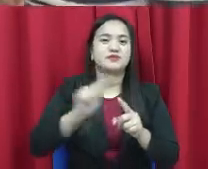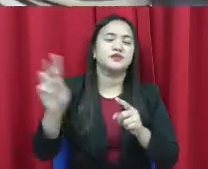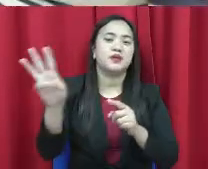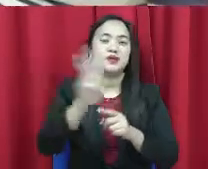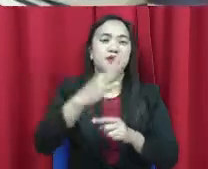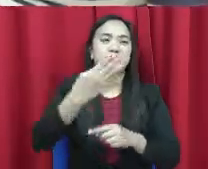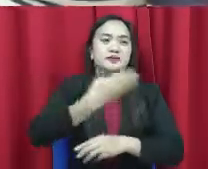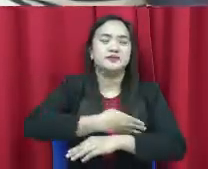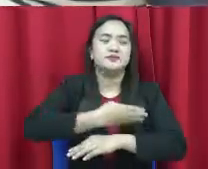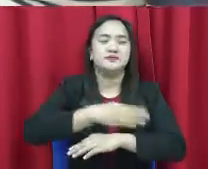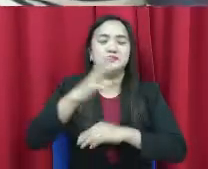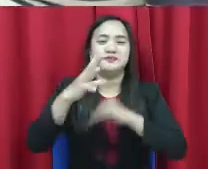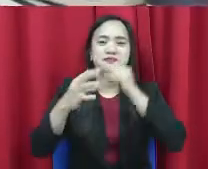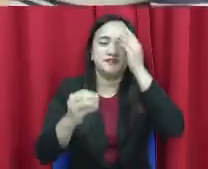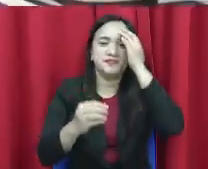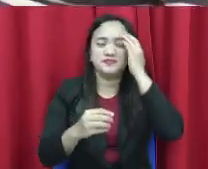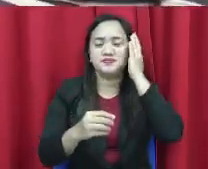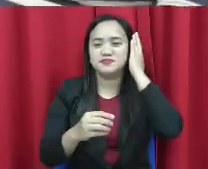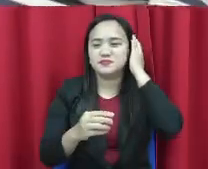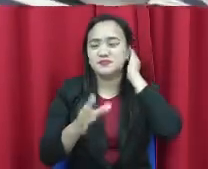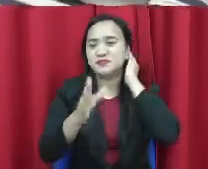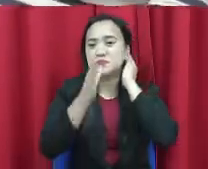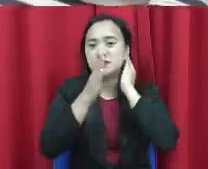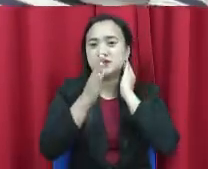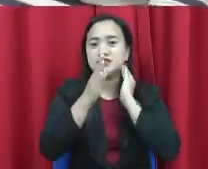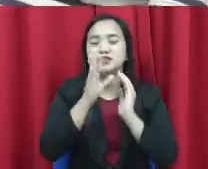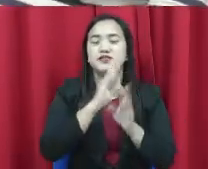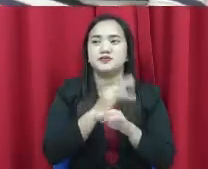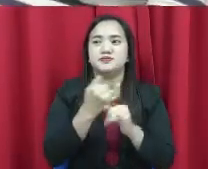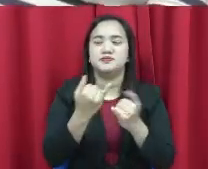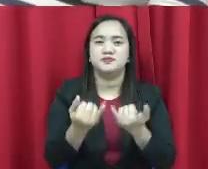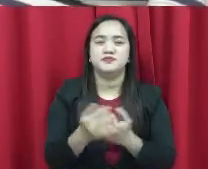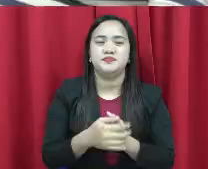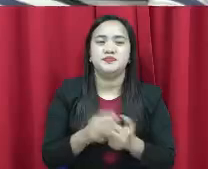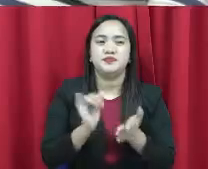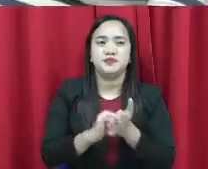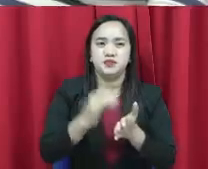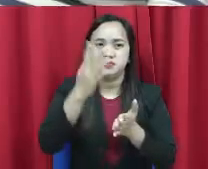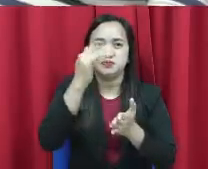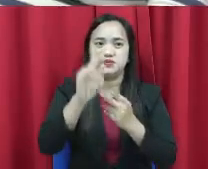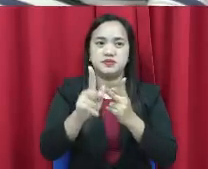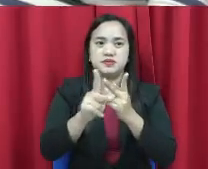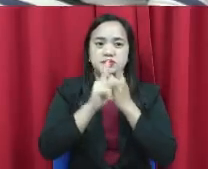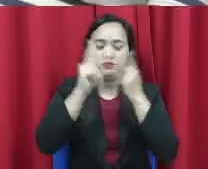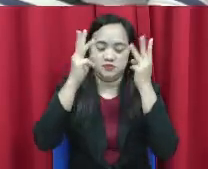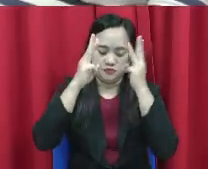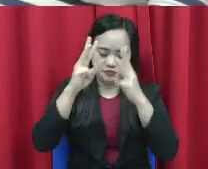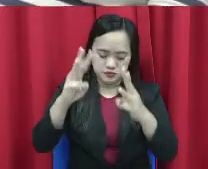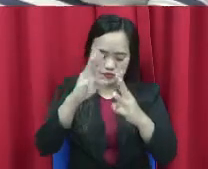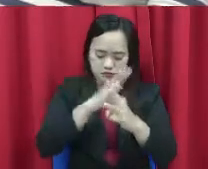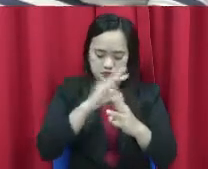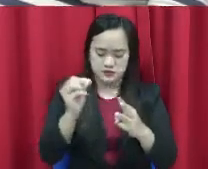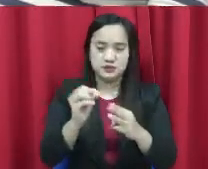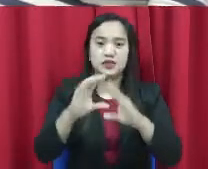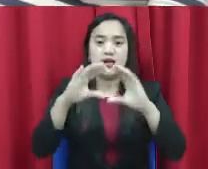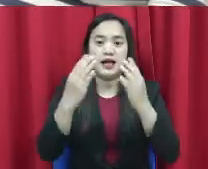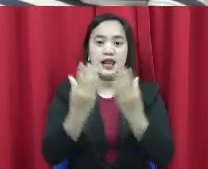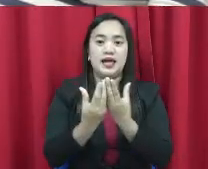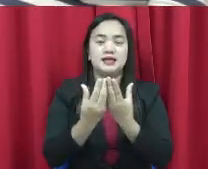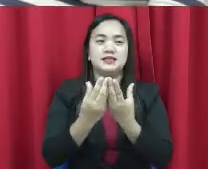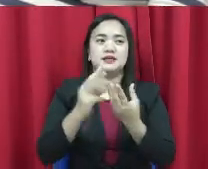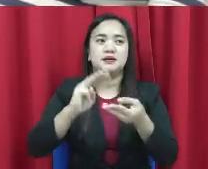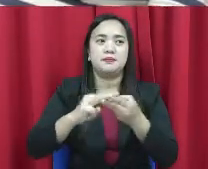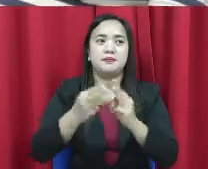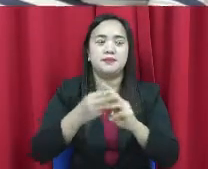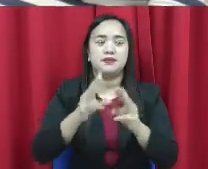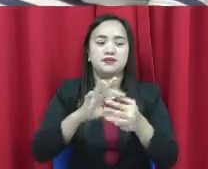dito ang mga West bank mothers po natin diyan kaya ah keep tuning in at maging sa aking mga ah classmates at schoolmates